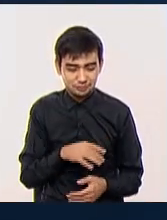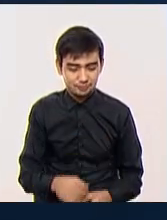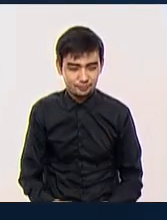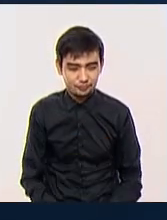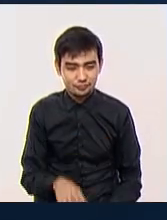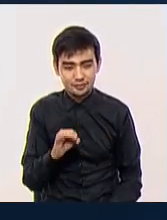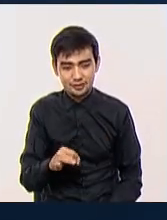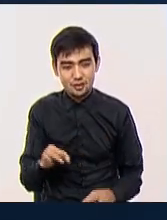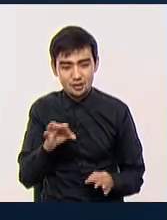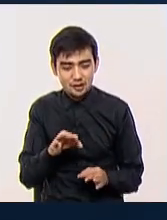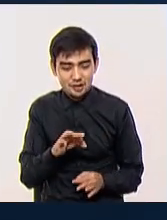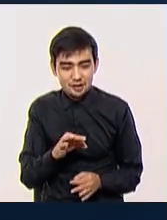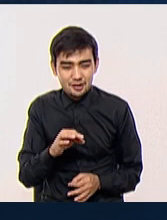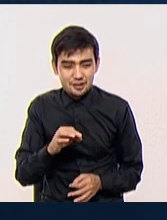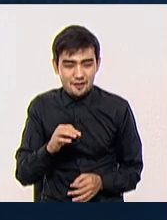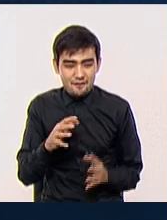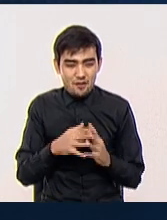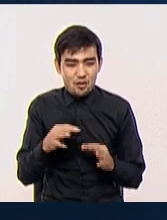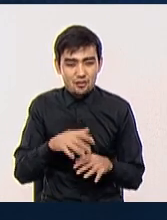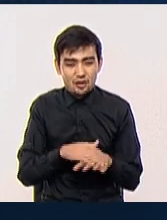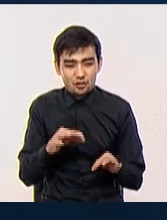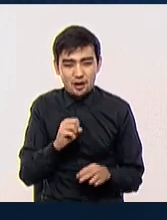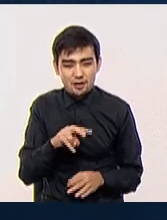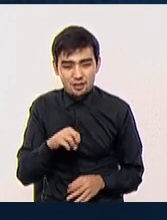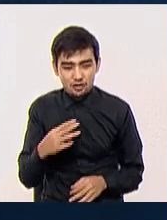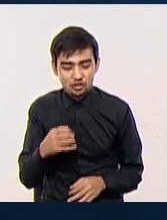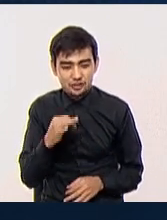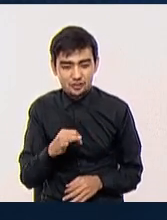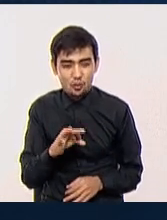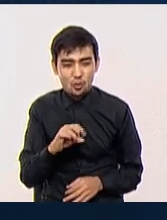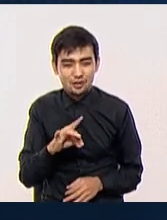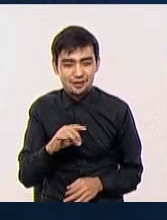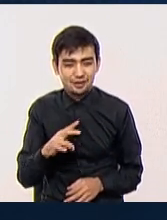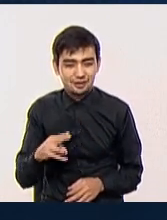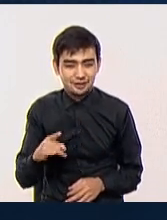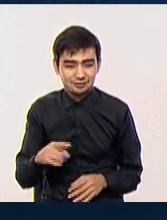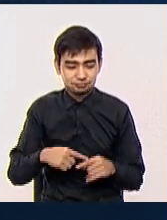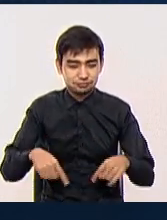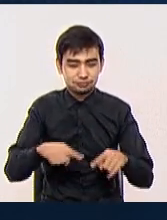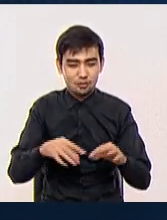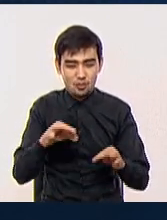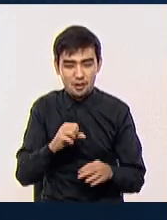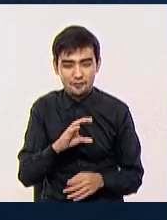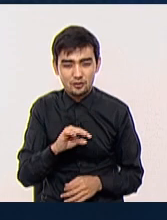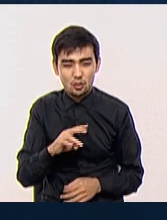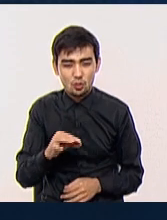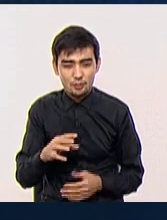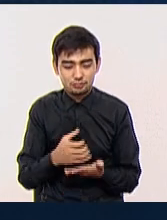контексте гражданской войны, были ли шансы Алаш-Орды провозгласить национально-территориальную автономию?